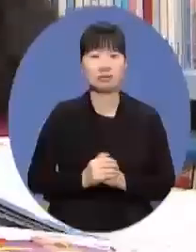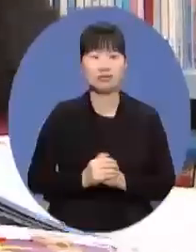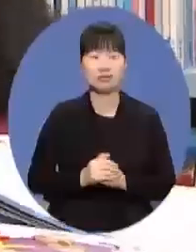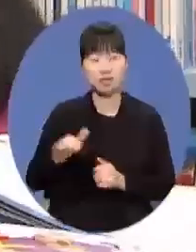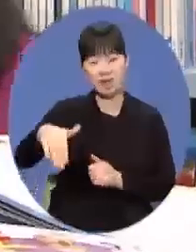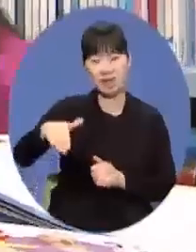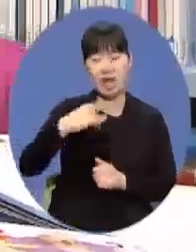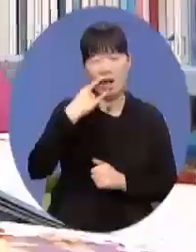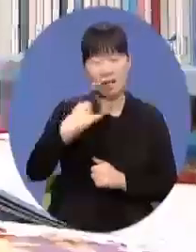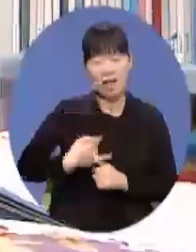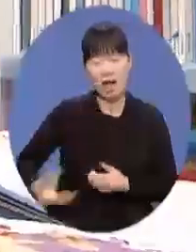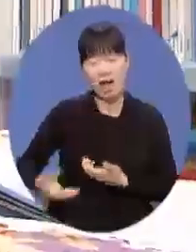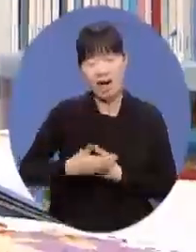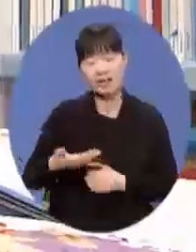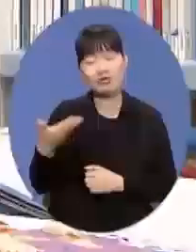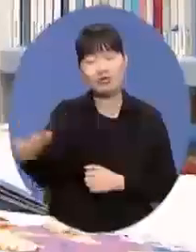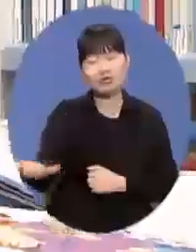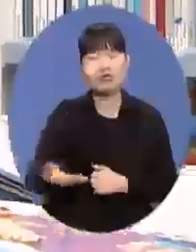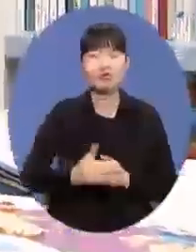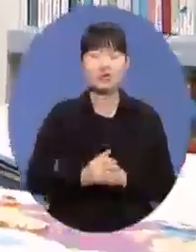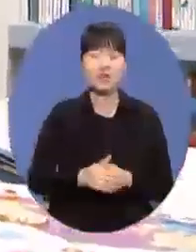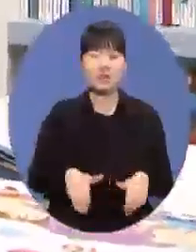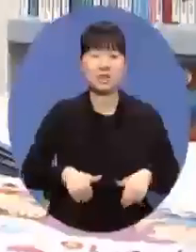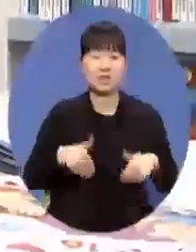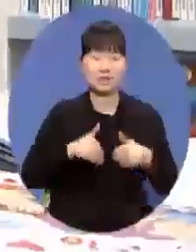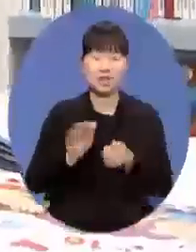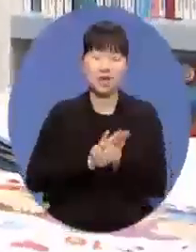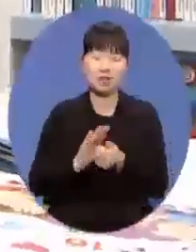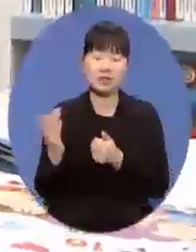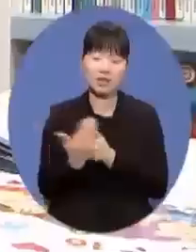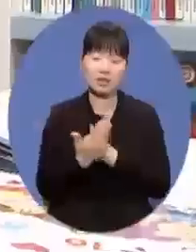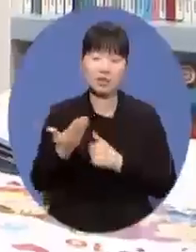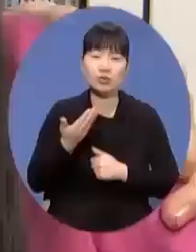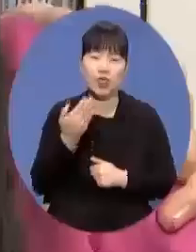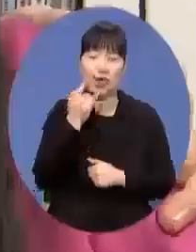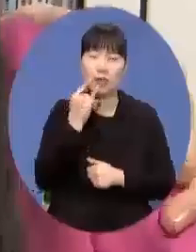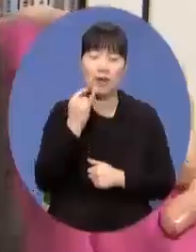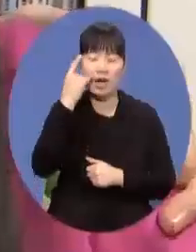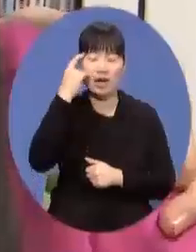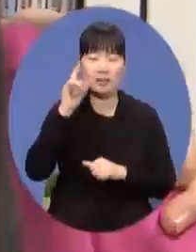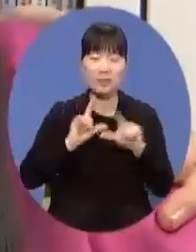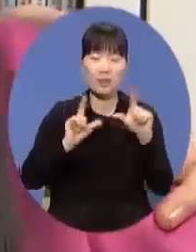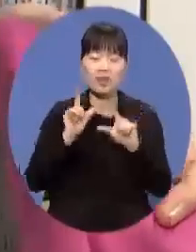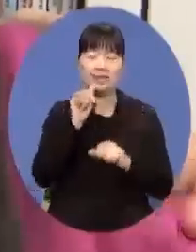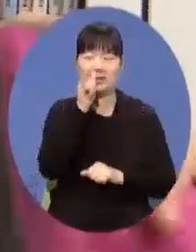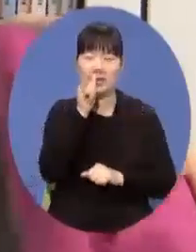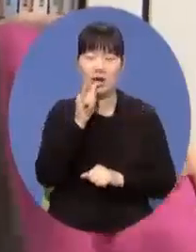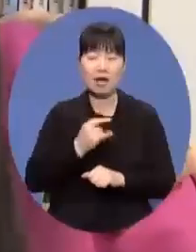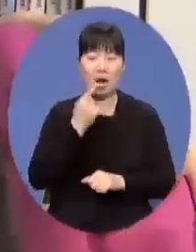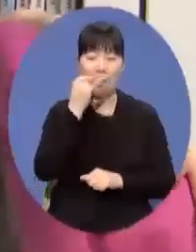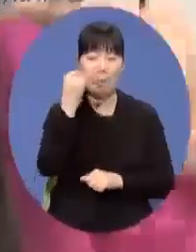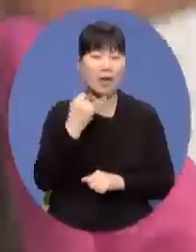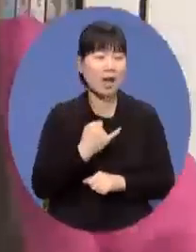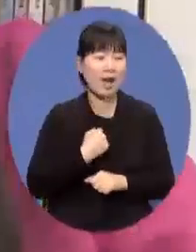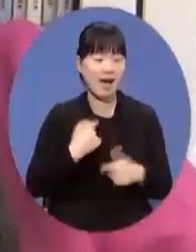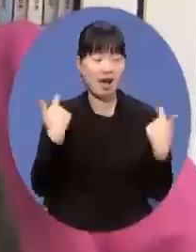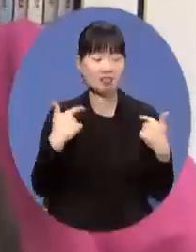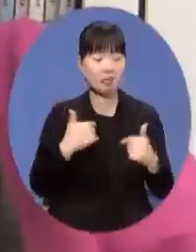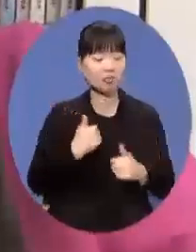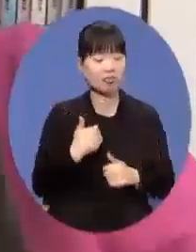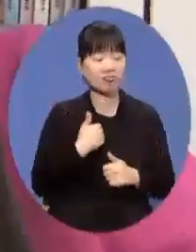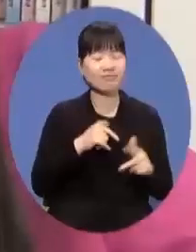이리 와, 엄마 안아줄게. 따뜻하게 감싸주던 엄마의 모습이 떠오릅니다. 엄마가 항상